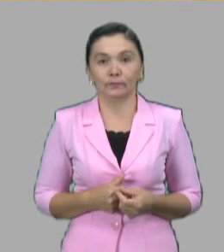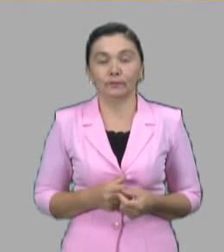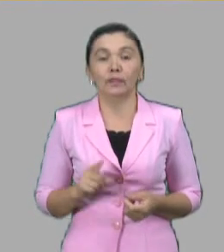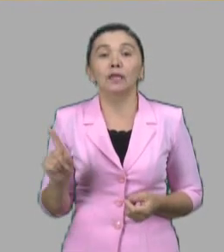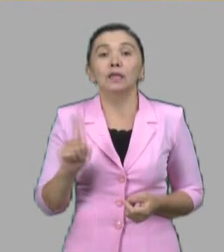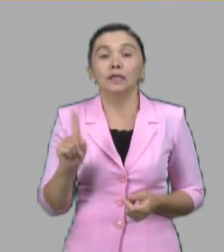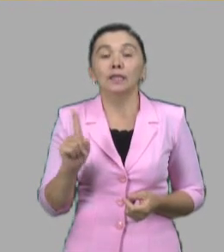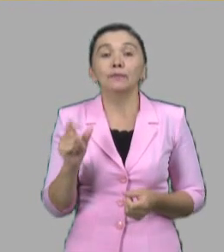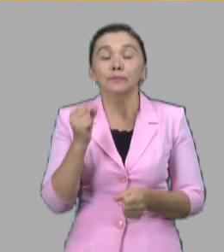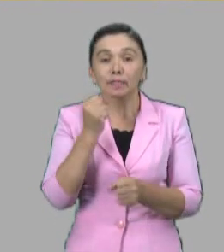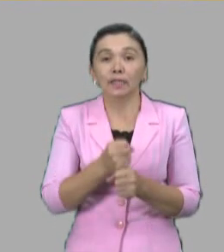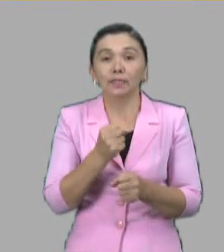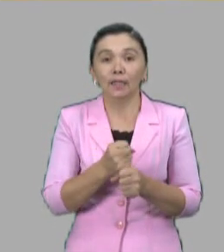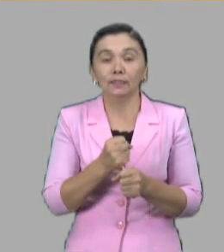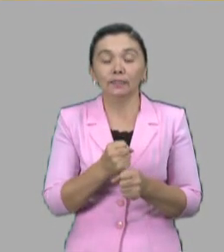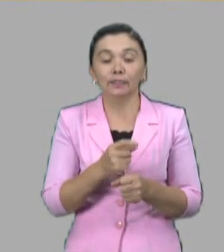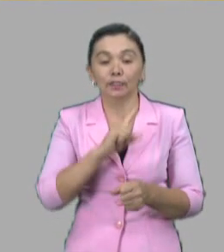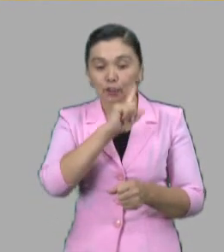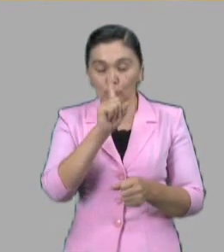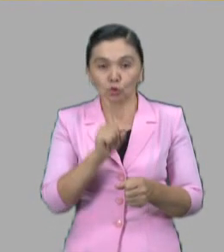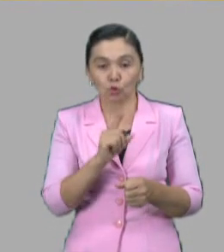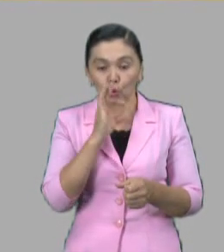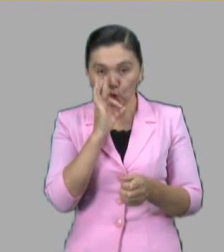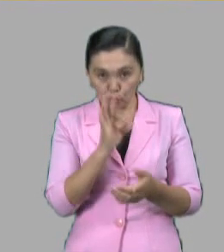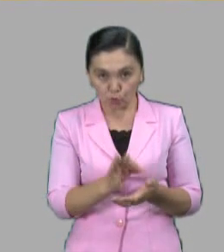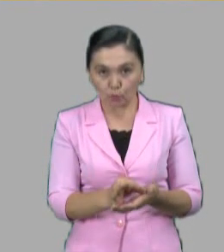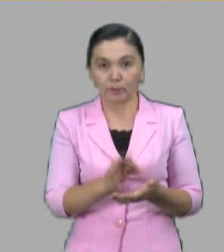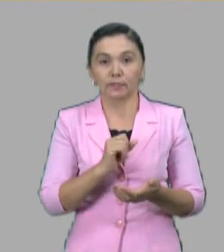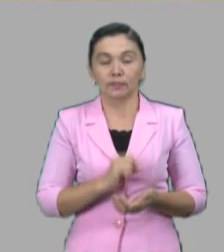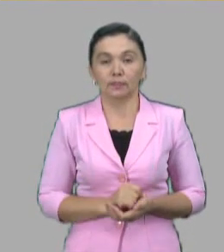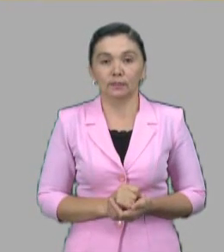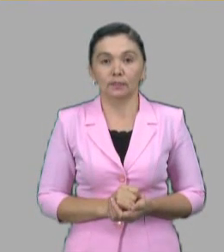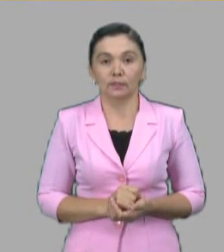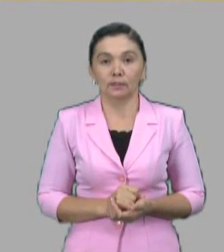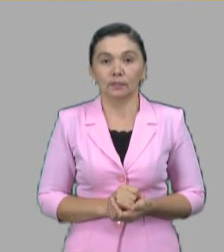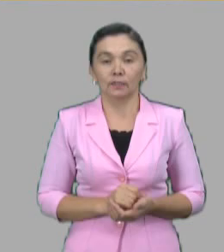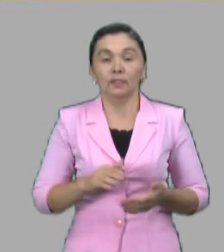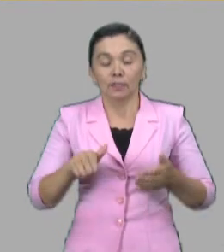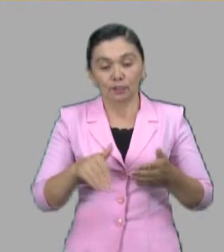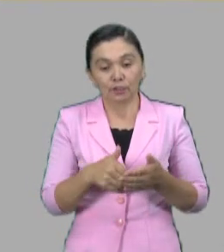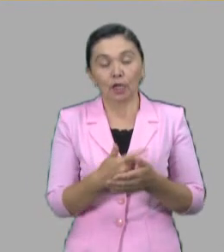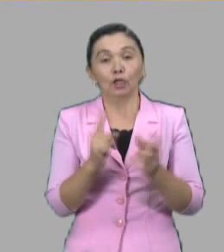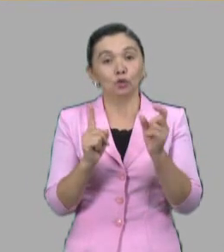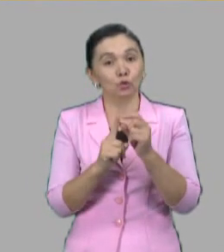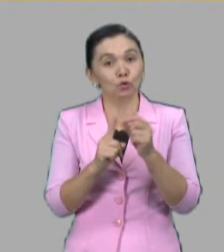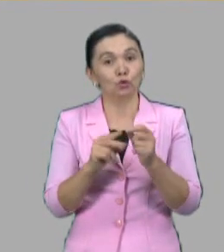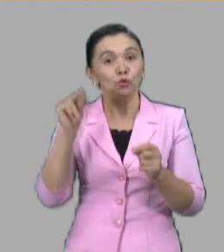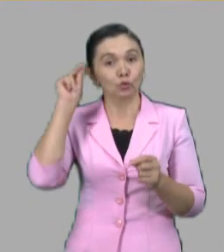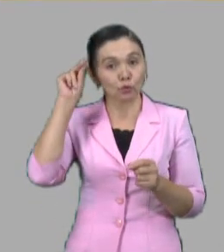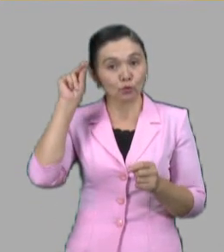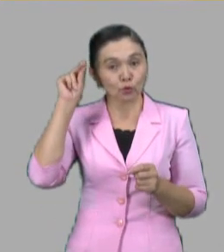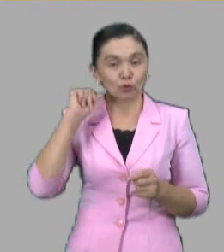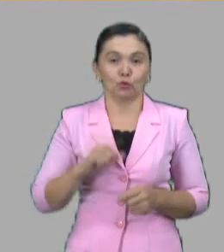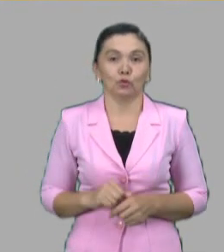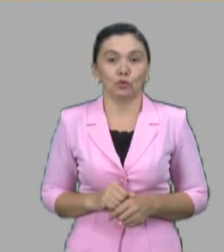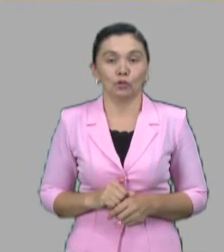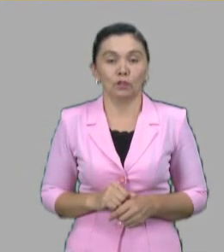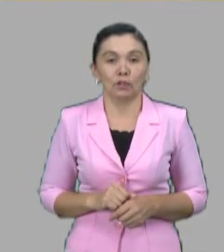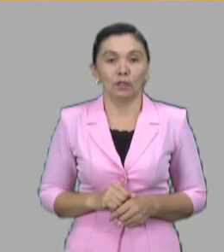Эмне кылат деген суроого жооп бердик. Жаңы сөздөрдү үйрөндүк.